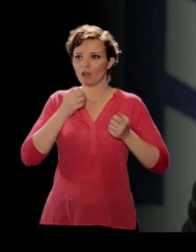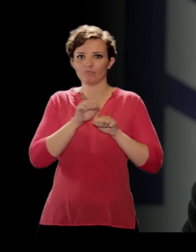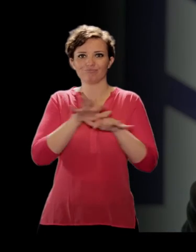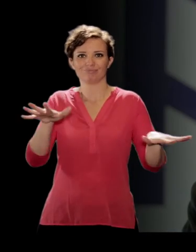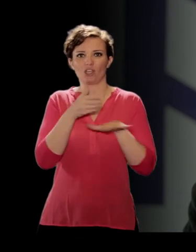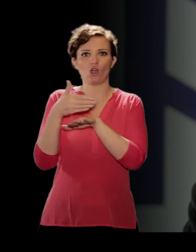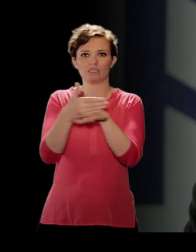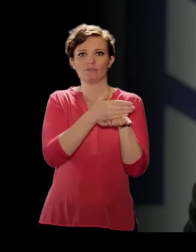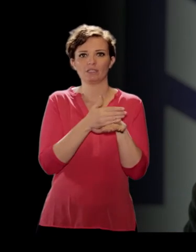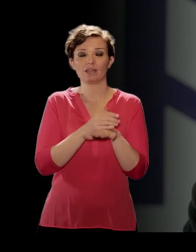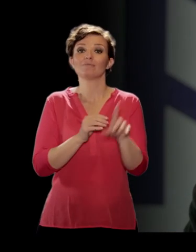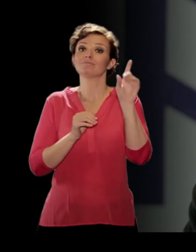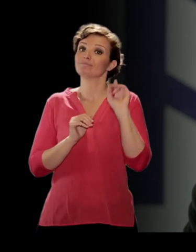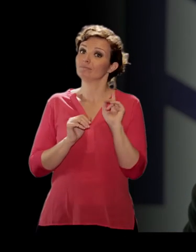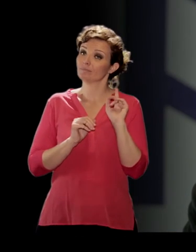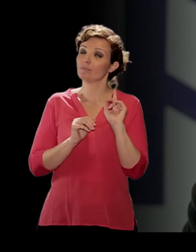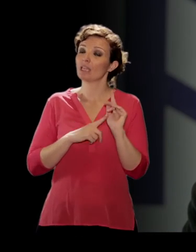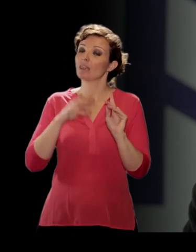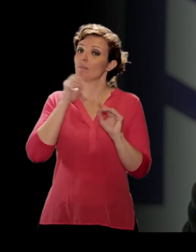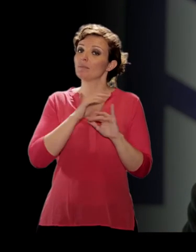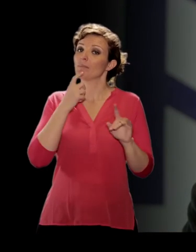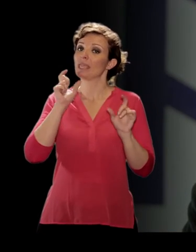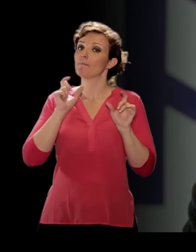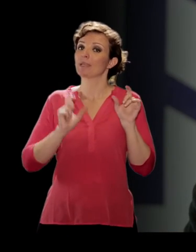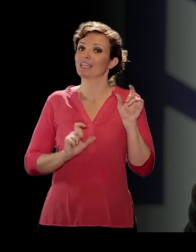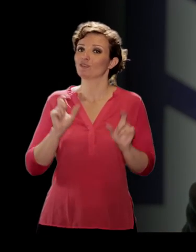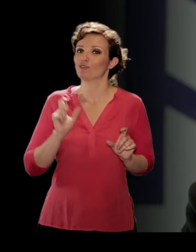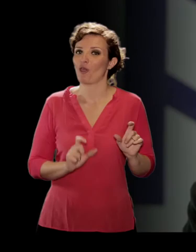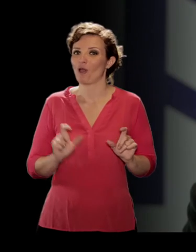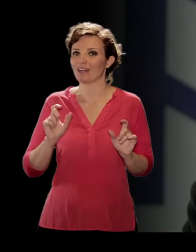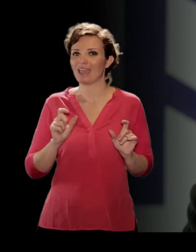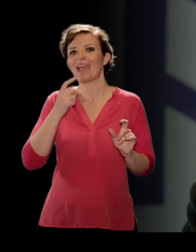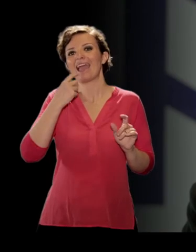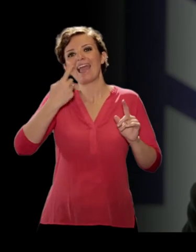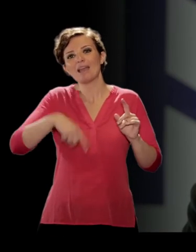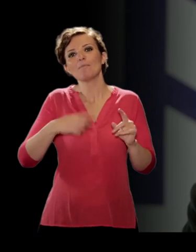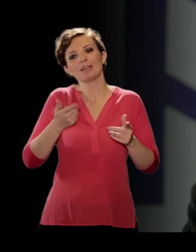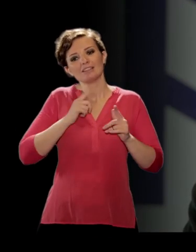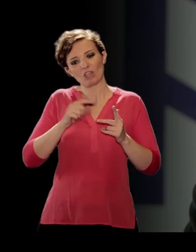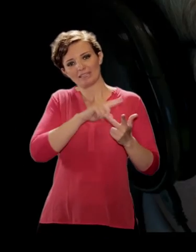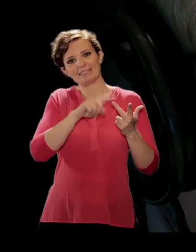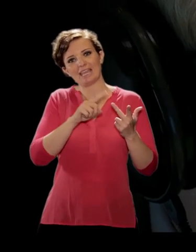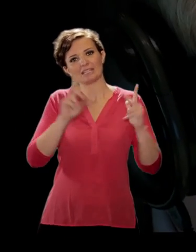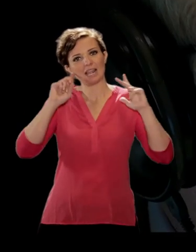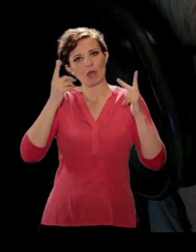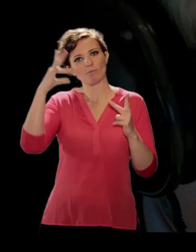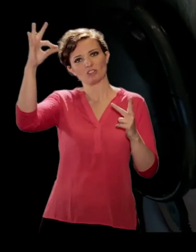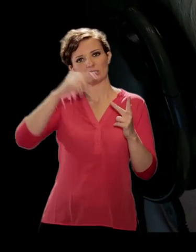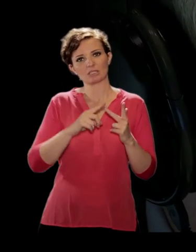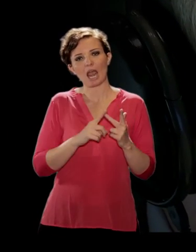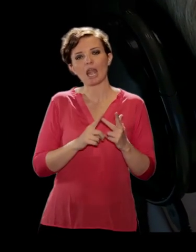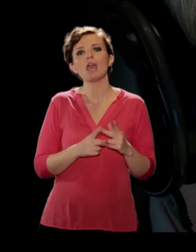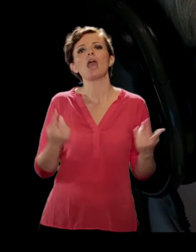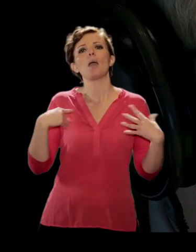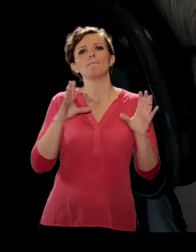Ma non possiamo dimenticarci delle persone. E questo ci porta alla terza laurea magistrale, quella in ingegneria